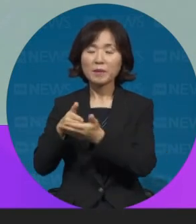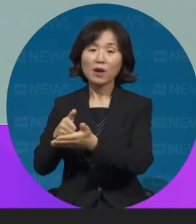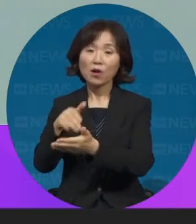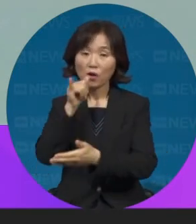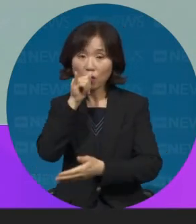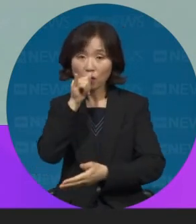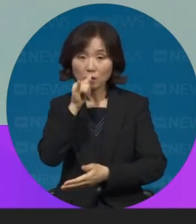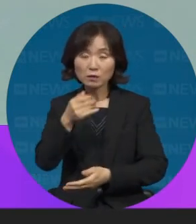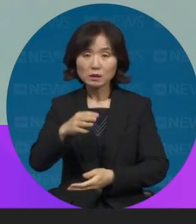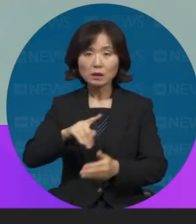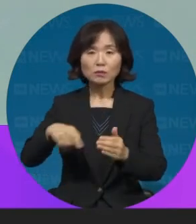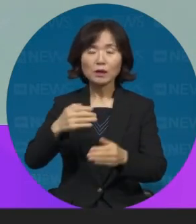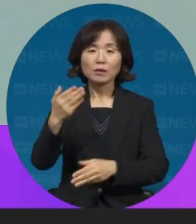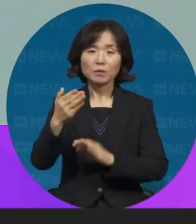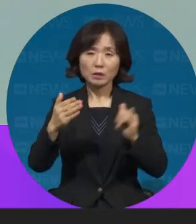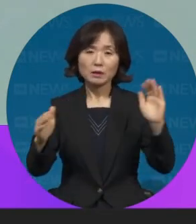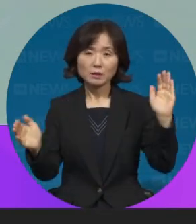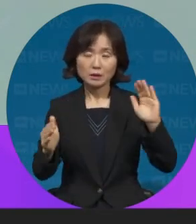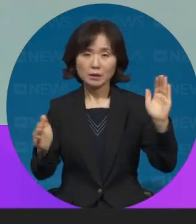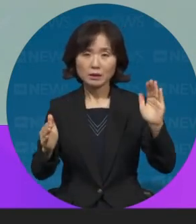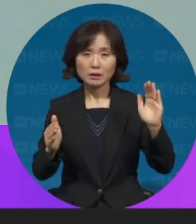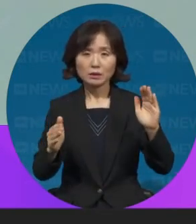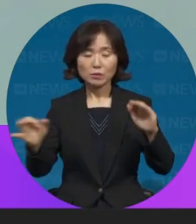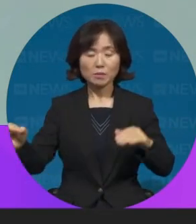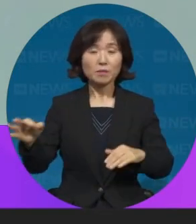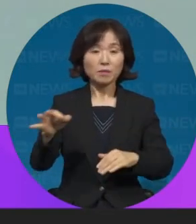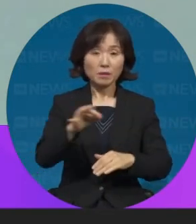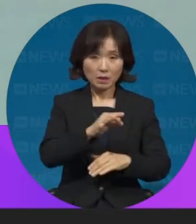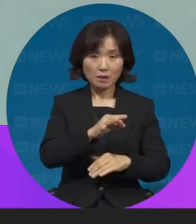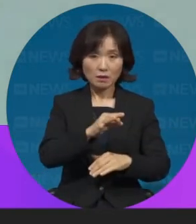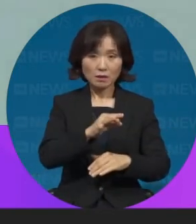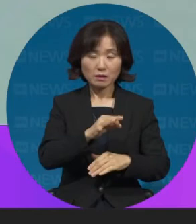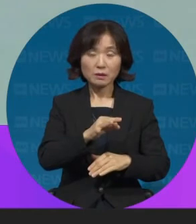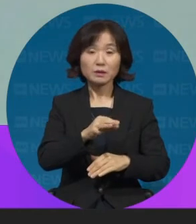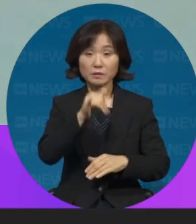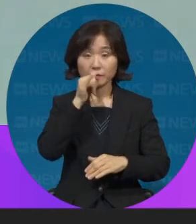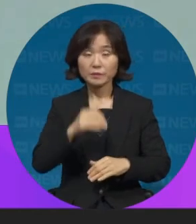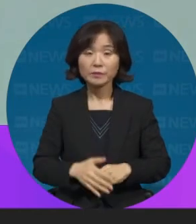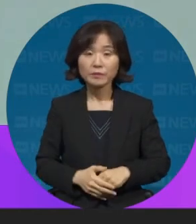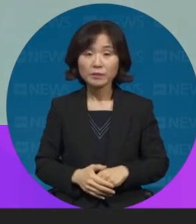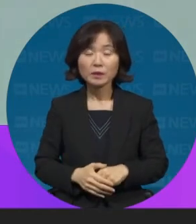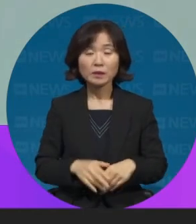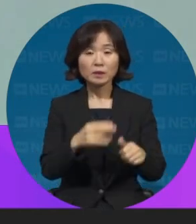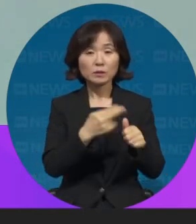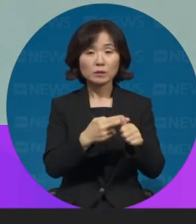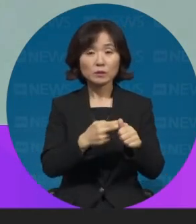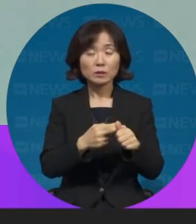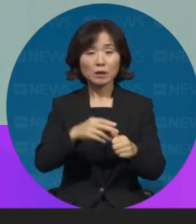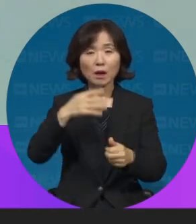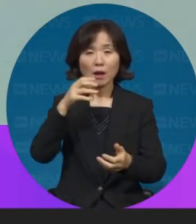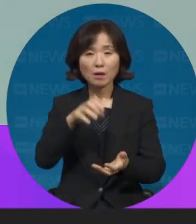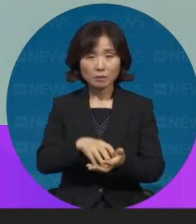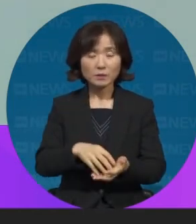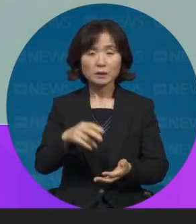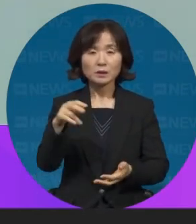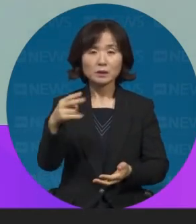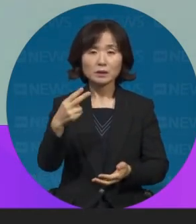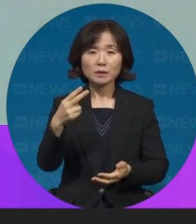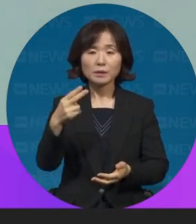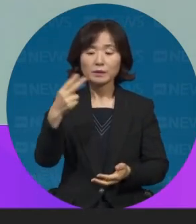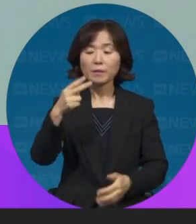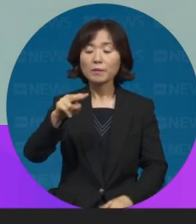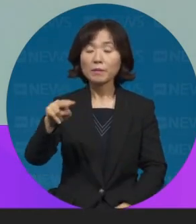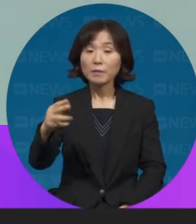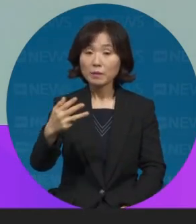확인됐는데 이 가운데 9명의 학생이 실제 금전 피해를 봤다고 주장을 했습니다. 이 교수는 총 2,815달러를